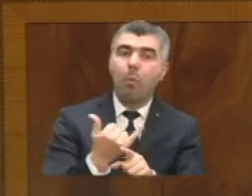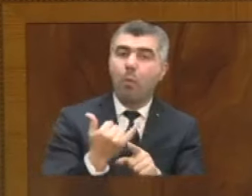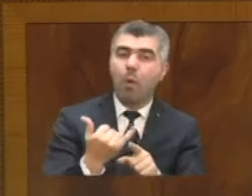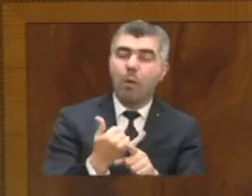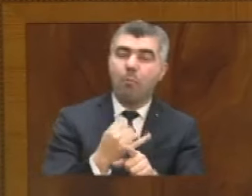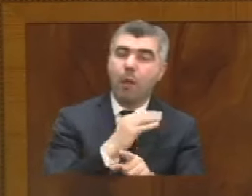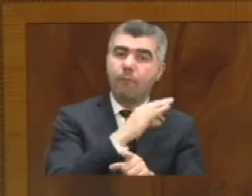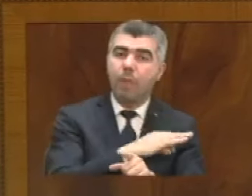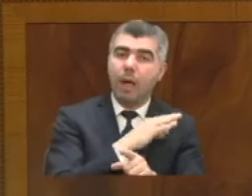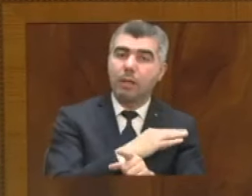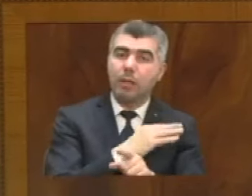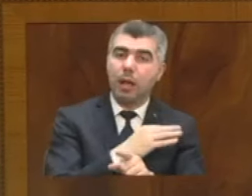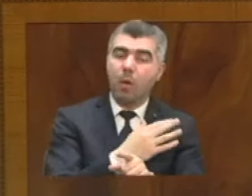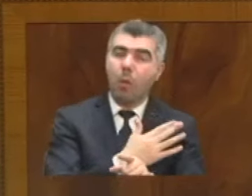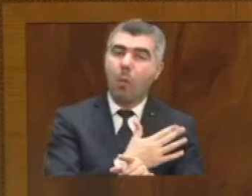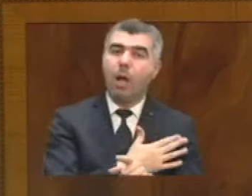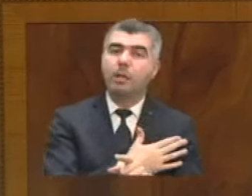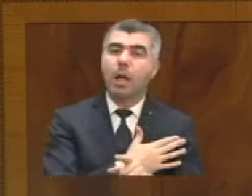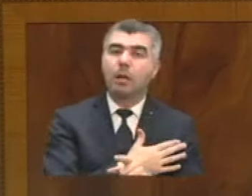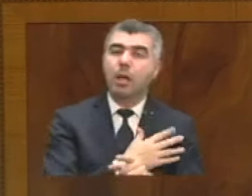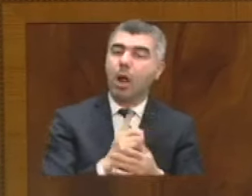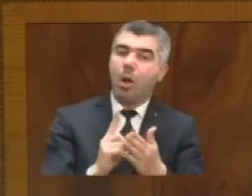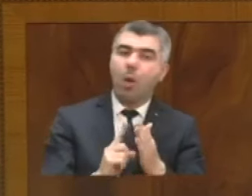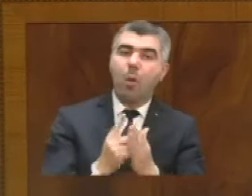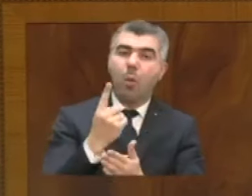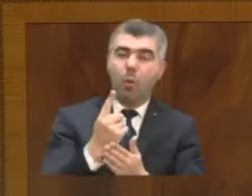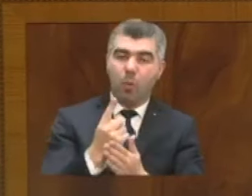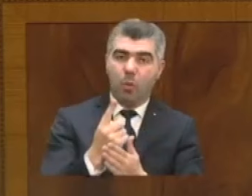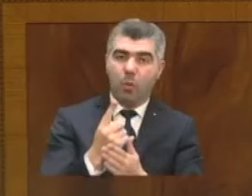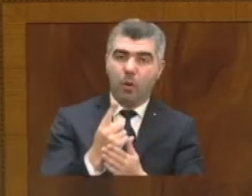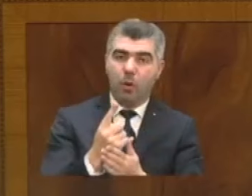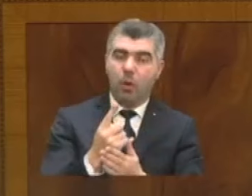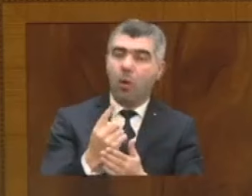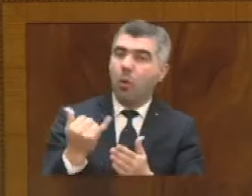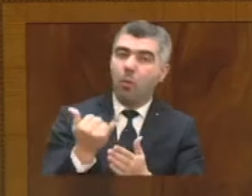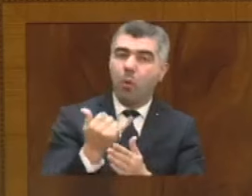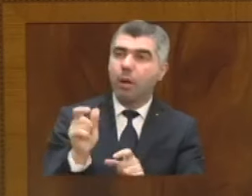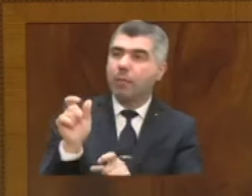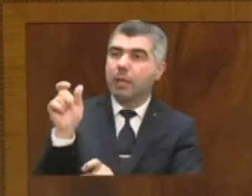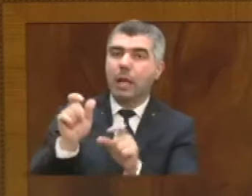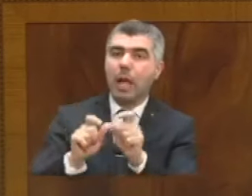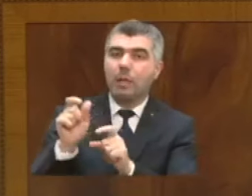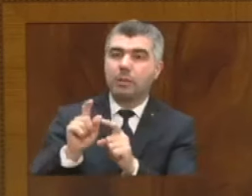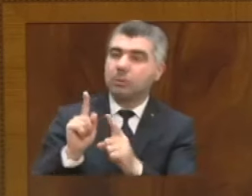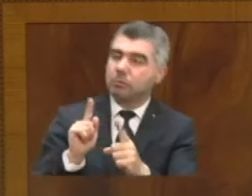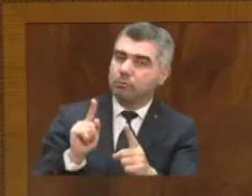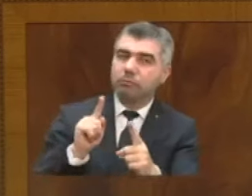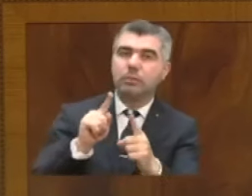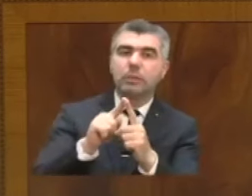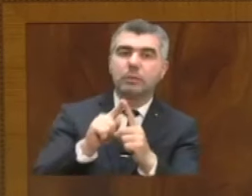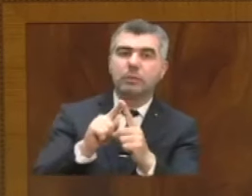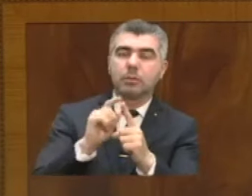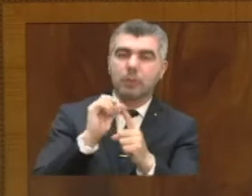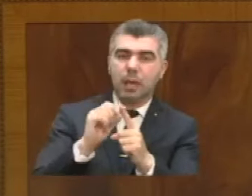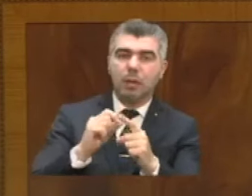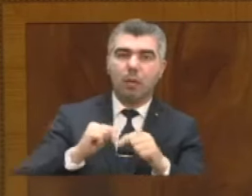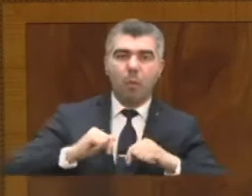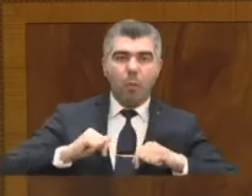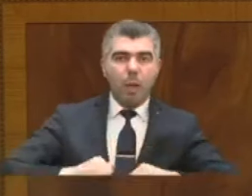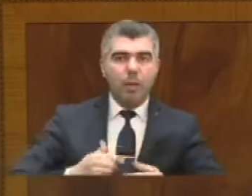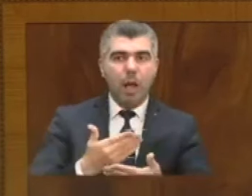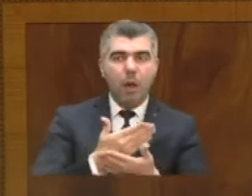العامة للوطن وتعزيز ثقة المواطن في المؤسسات.